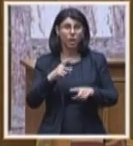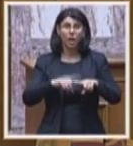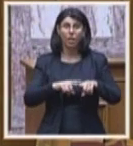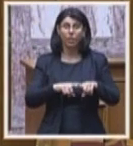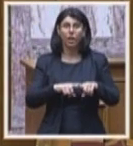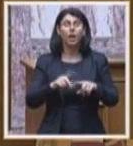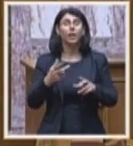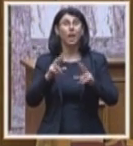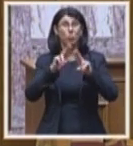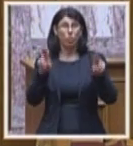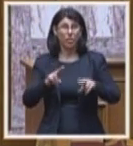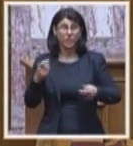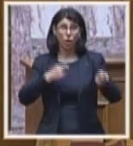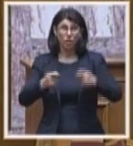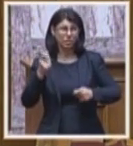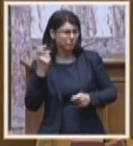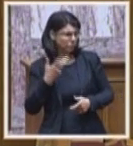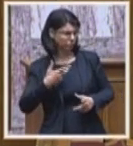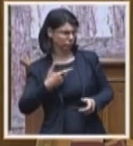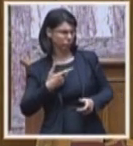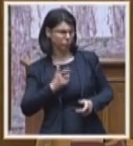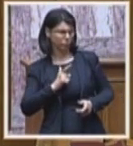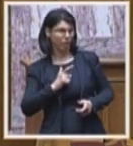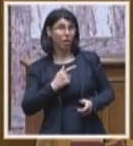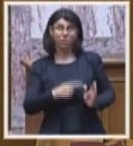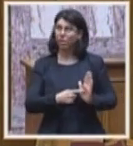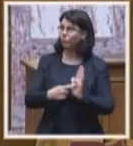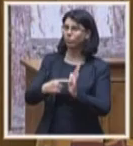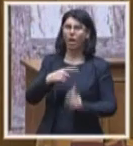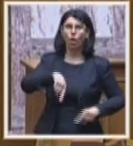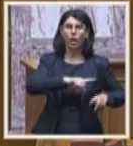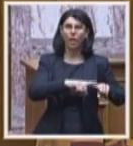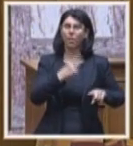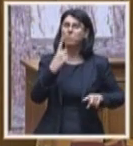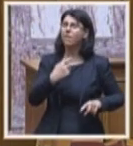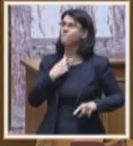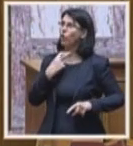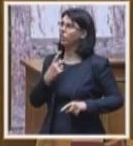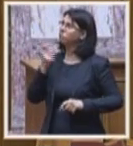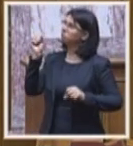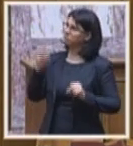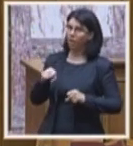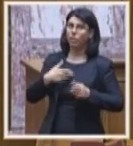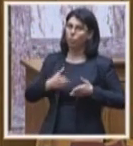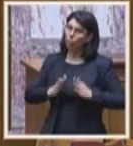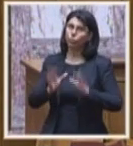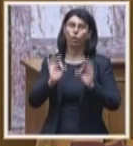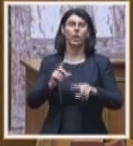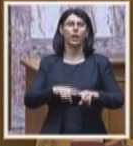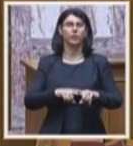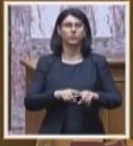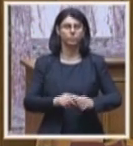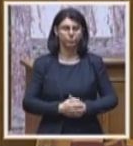από διεθνείς αγορές, να δείξουμε ότι με μια φωνή λέμε ναι και θέλουμε και μπορούμε να προχωρήσουμε ως Έλληνες.